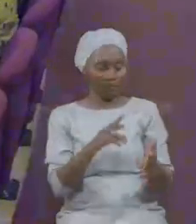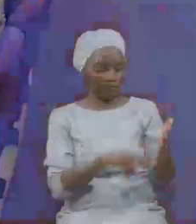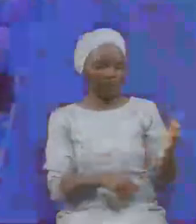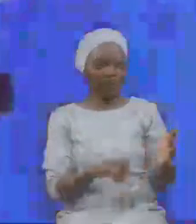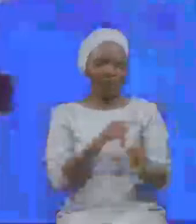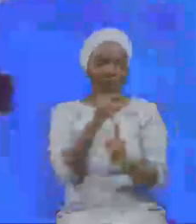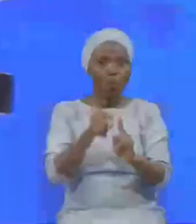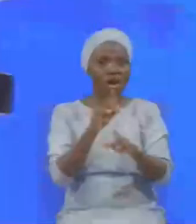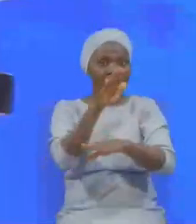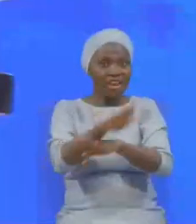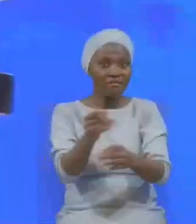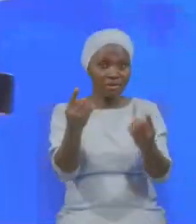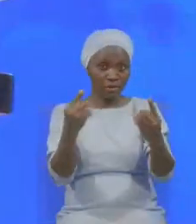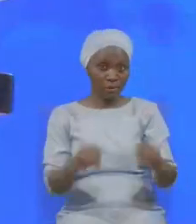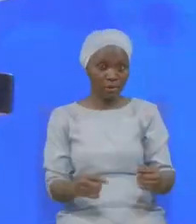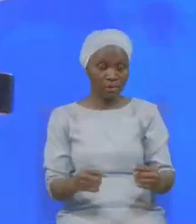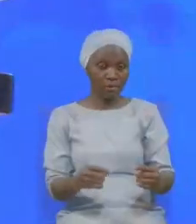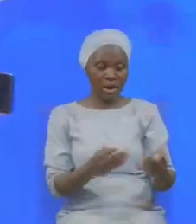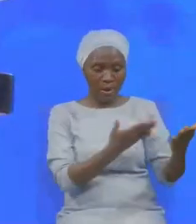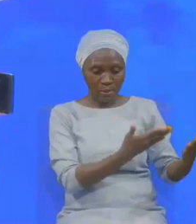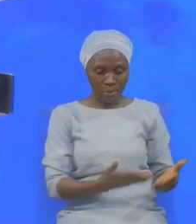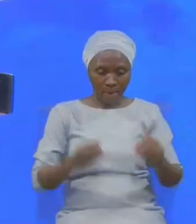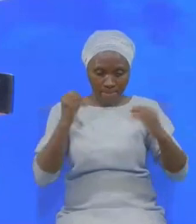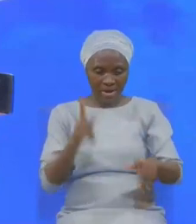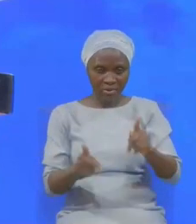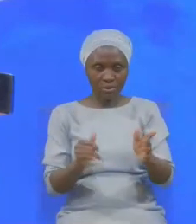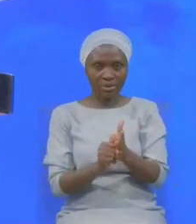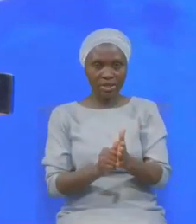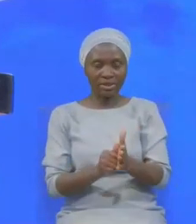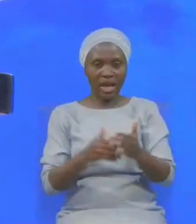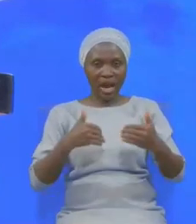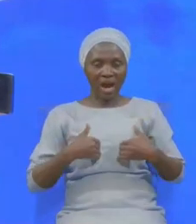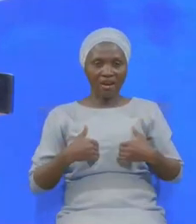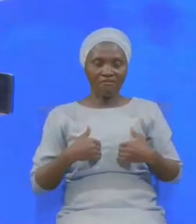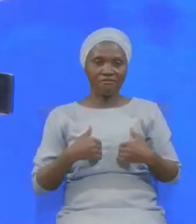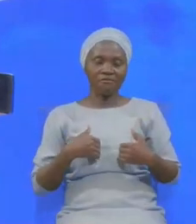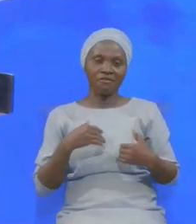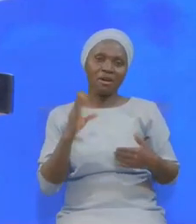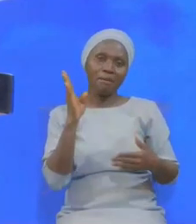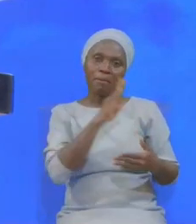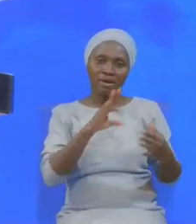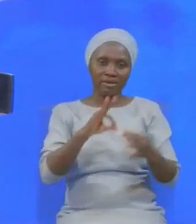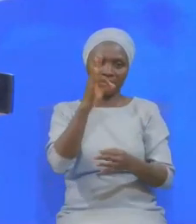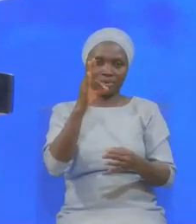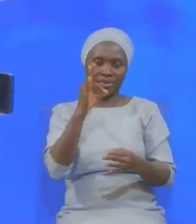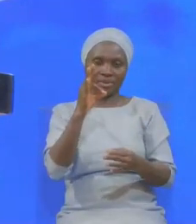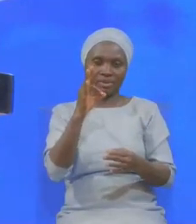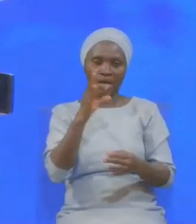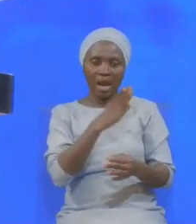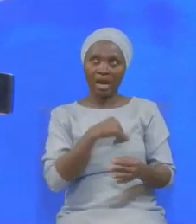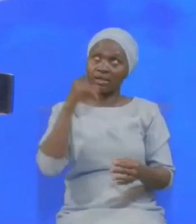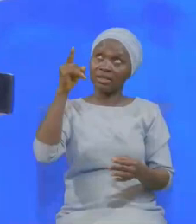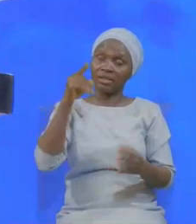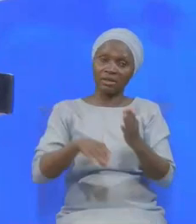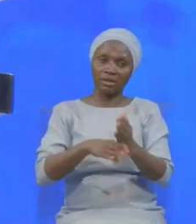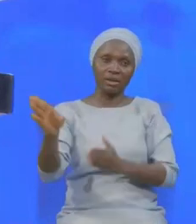amenant auprès de Jésus plusieurs démoniaques, il chassa les esprits par sa